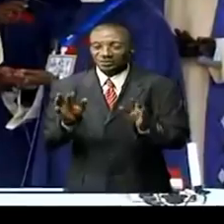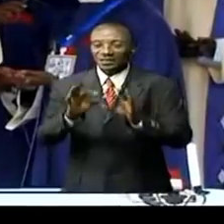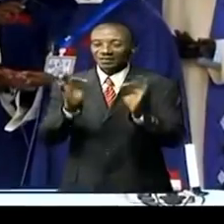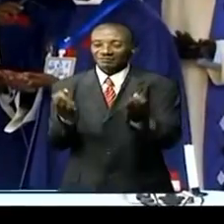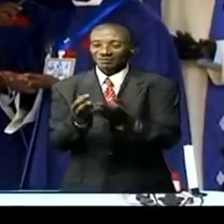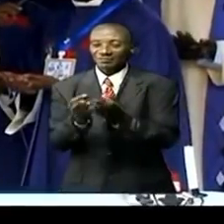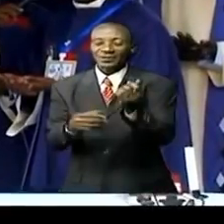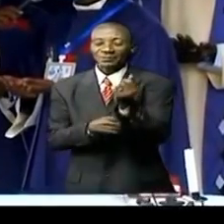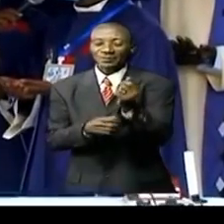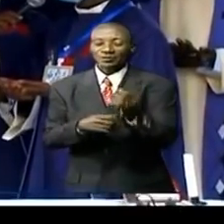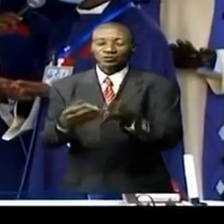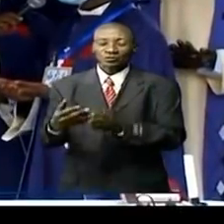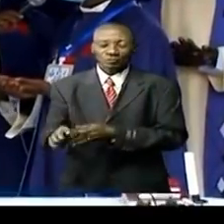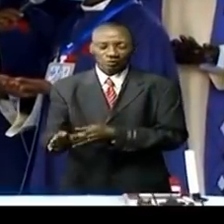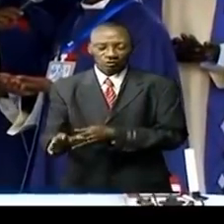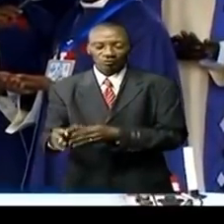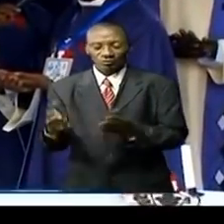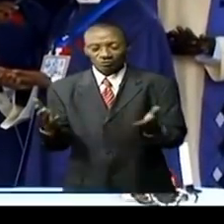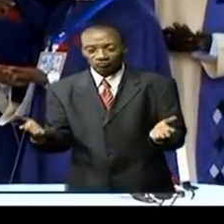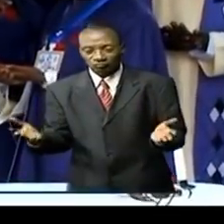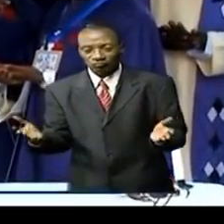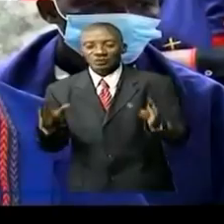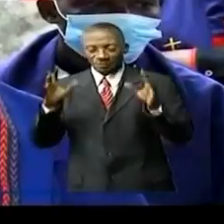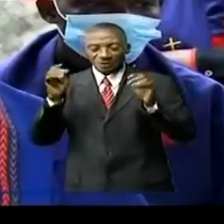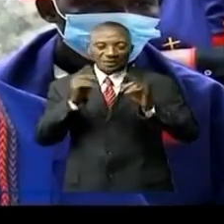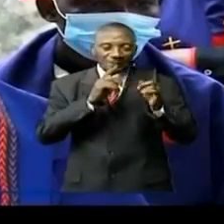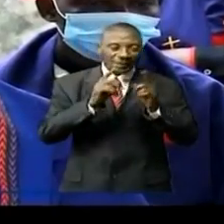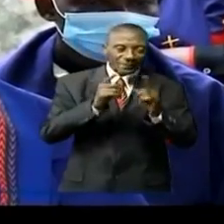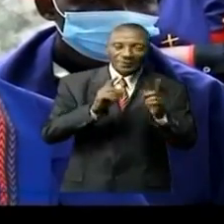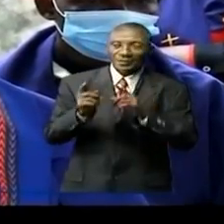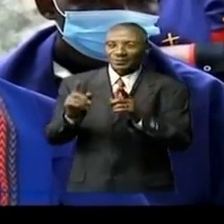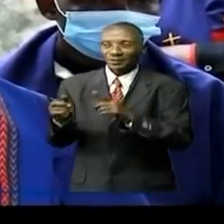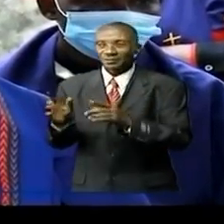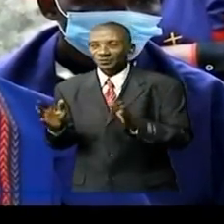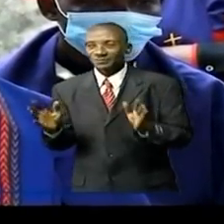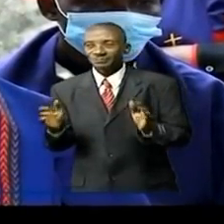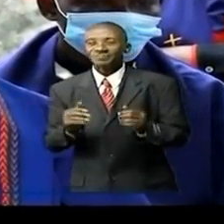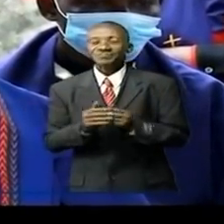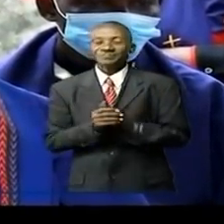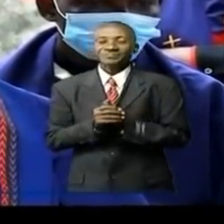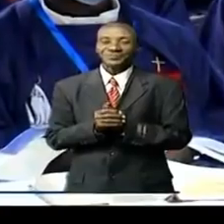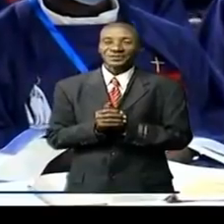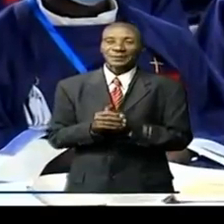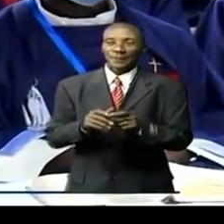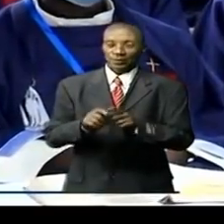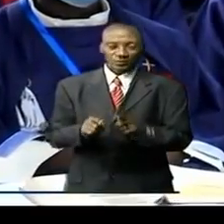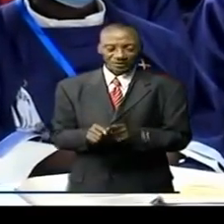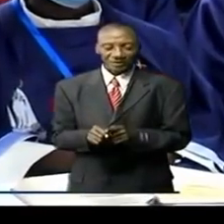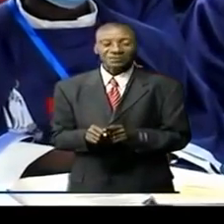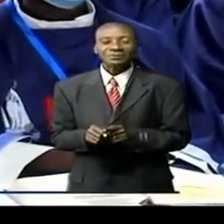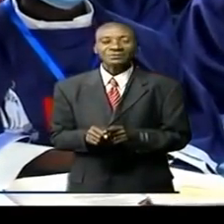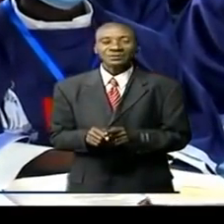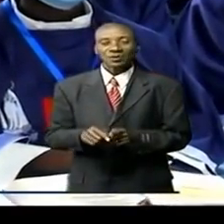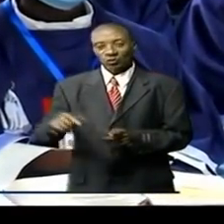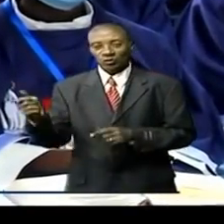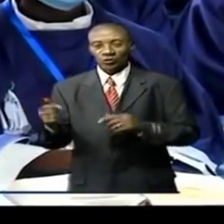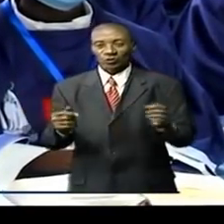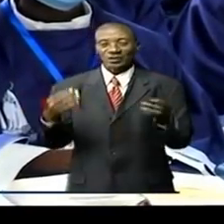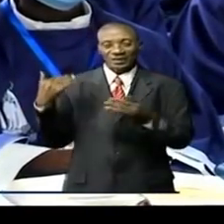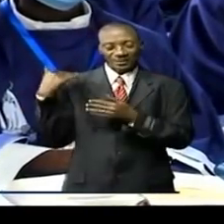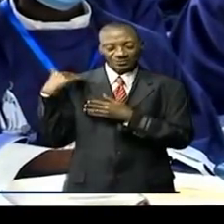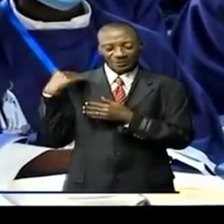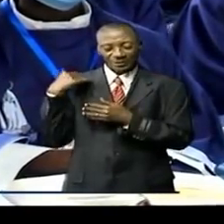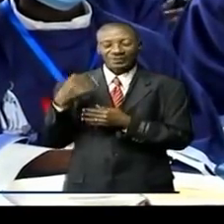messe du suffrage célébrée par Mgr Bernard Emmanuel Kassanda, évêque de Mbujimayi, en présence de plusieurs prêtres. Dans